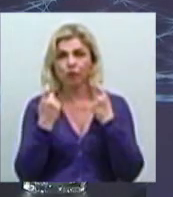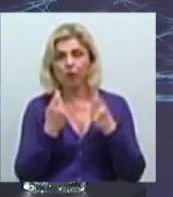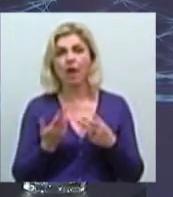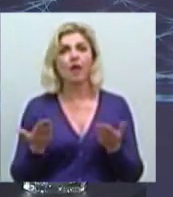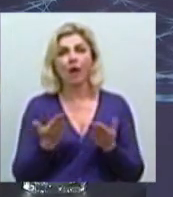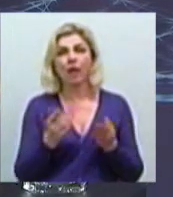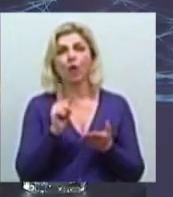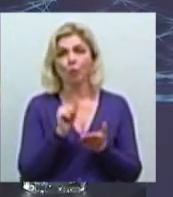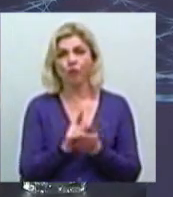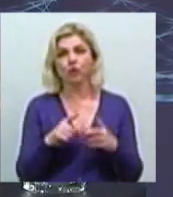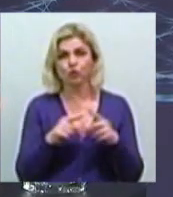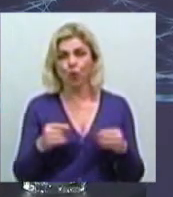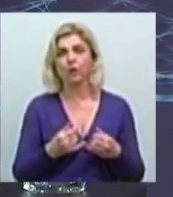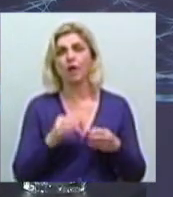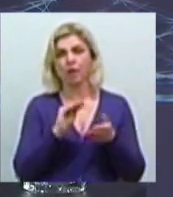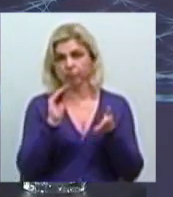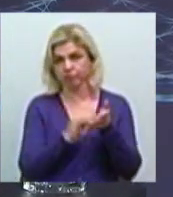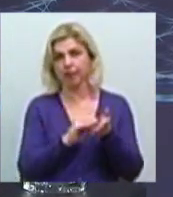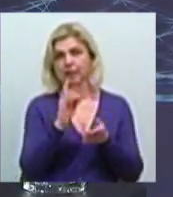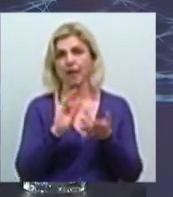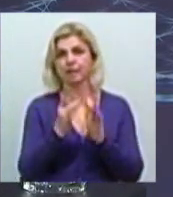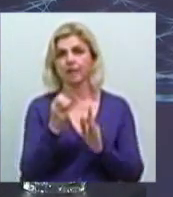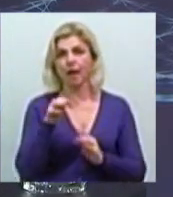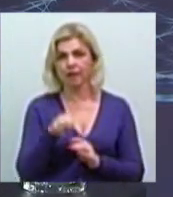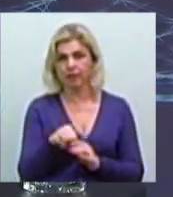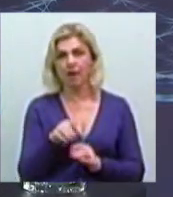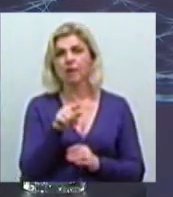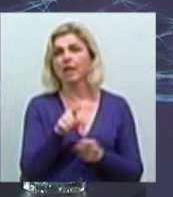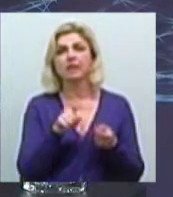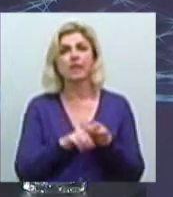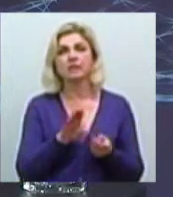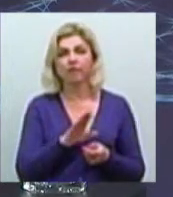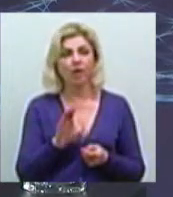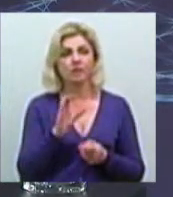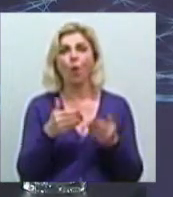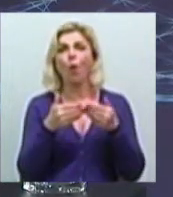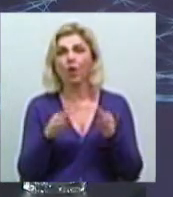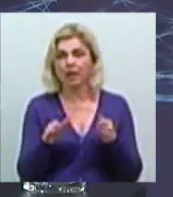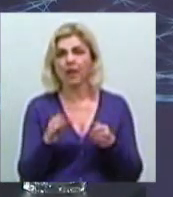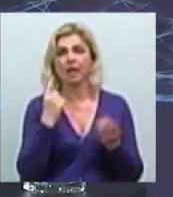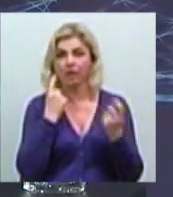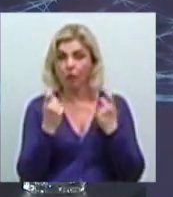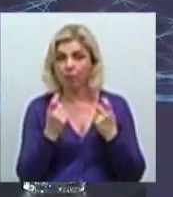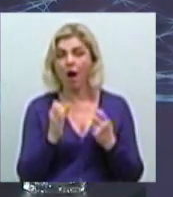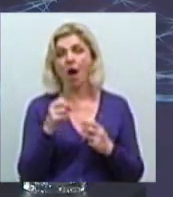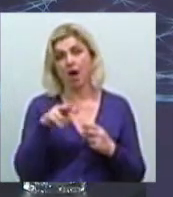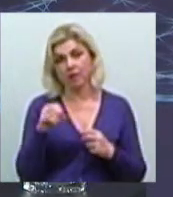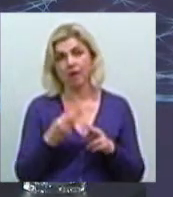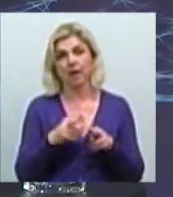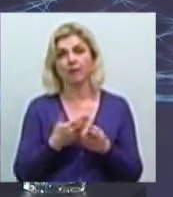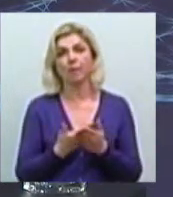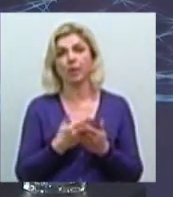школи викладати на своєму сайті. Вони не можуть стосуватися якраз відкритих даних, але це,